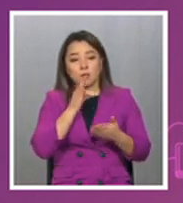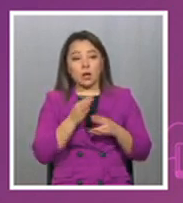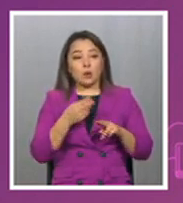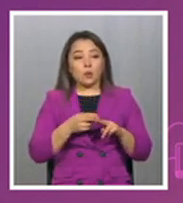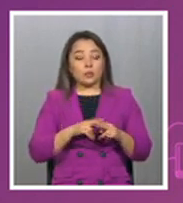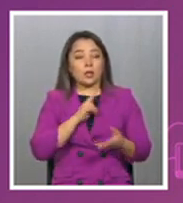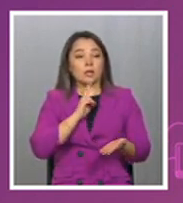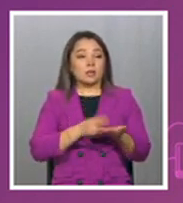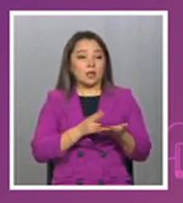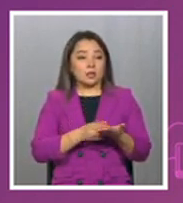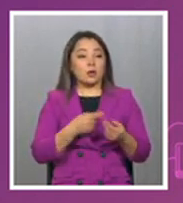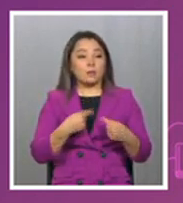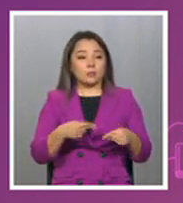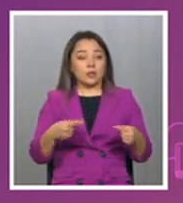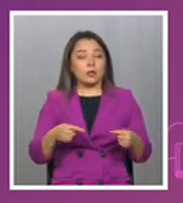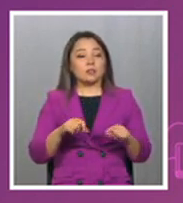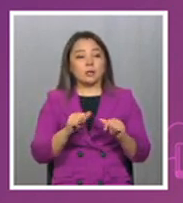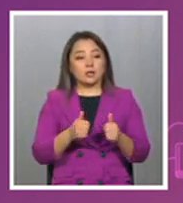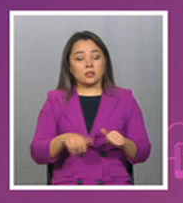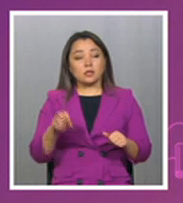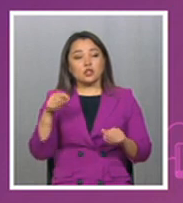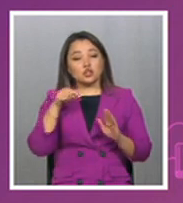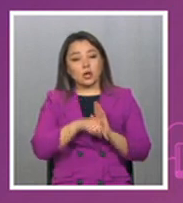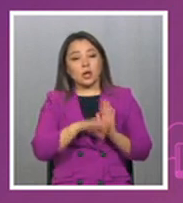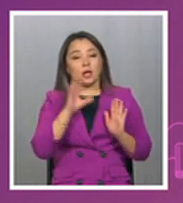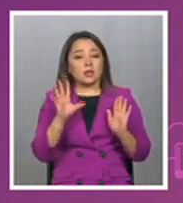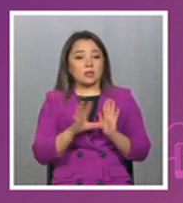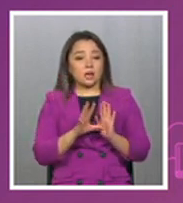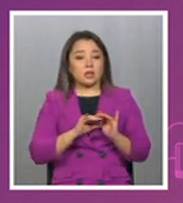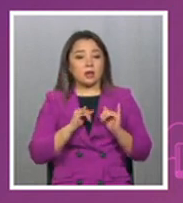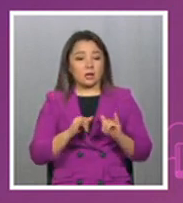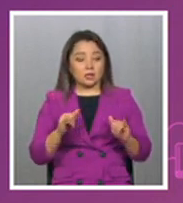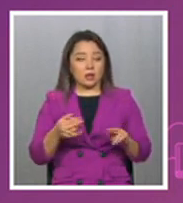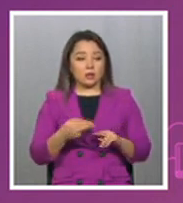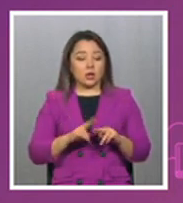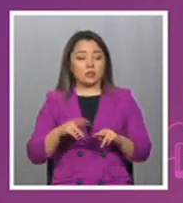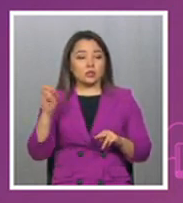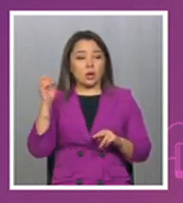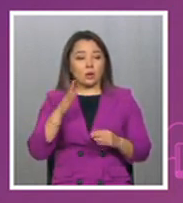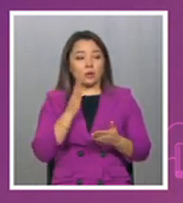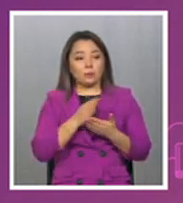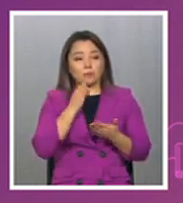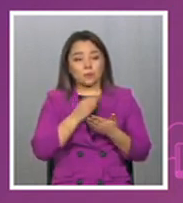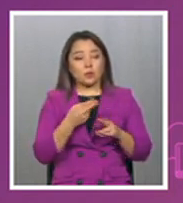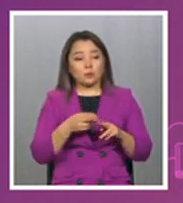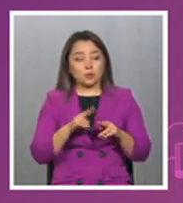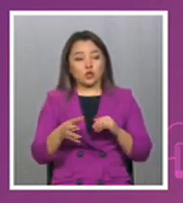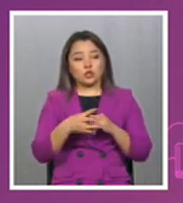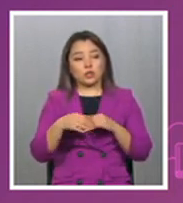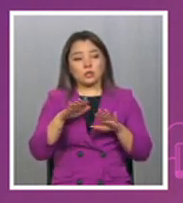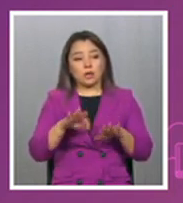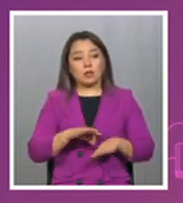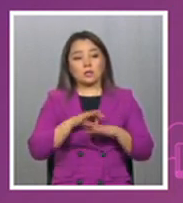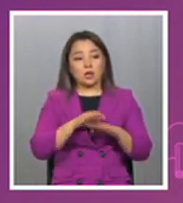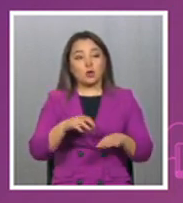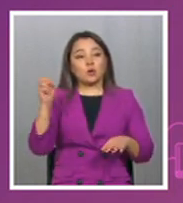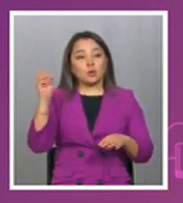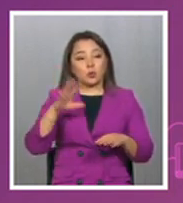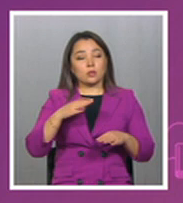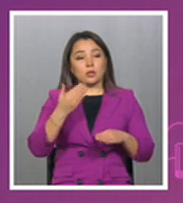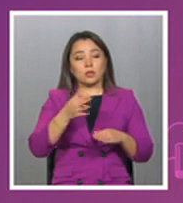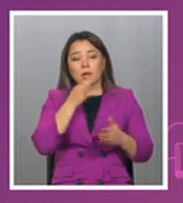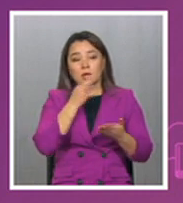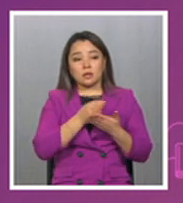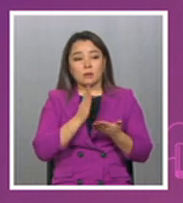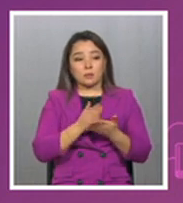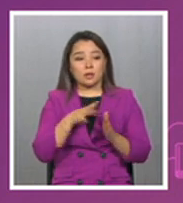дәлел, кейбір денелердің ішкі энергиясы артса, олардан сәуле шығады. Бұған жер бетіне жеткен күн сәулесін жатқызуға